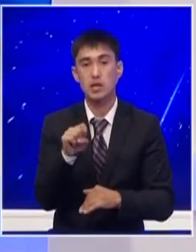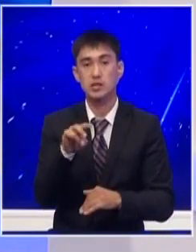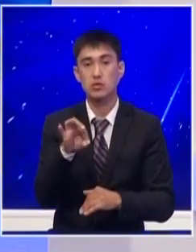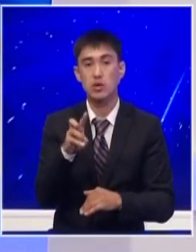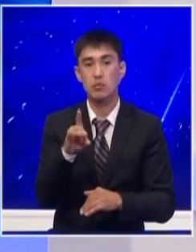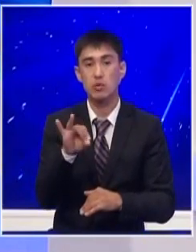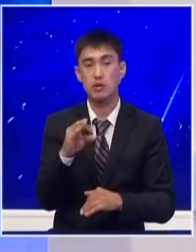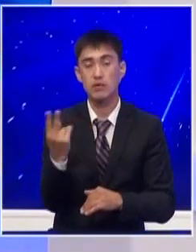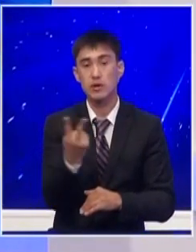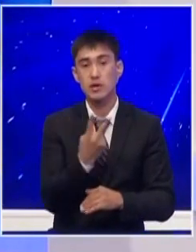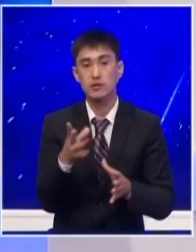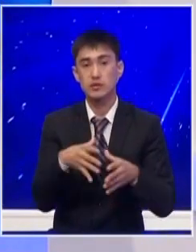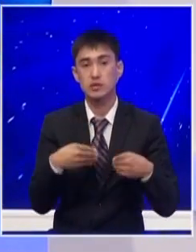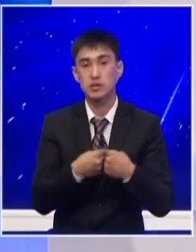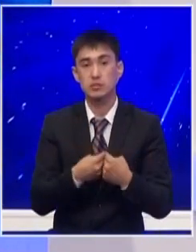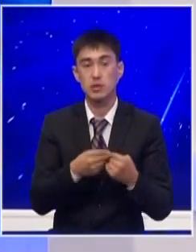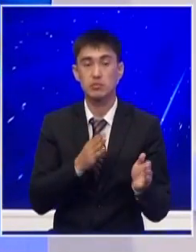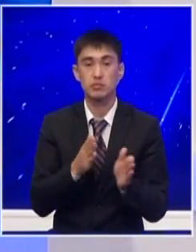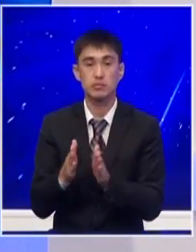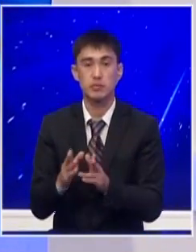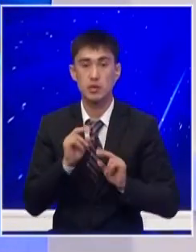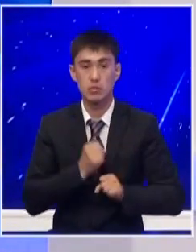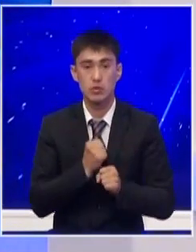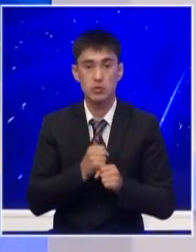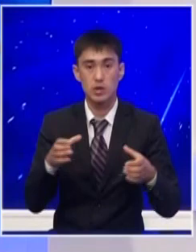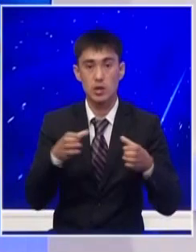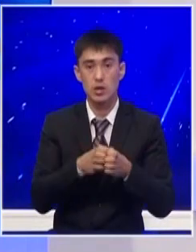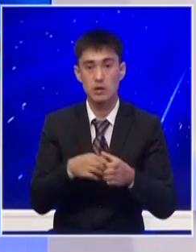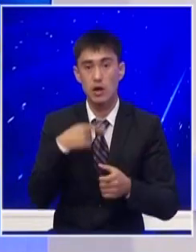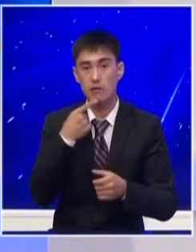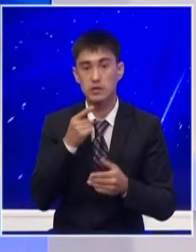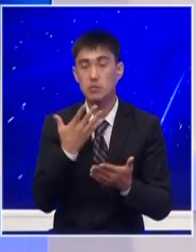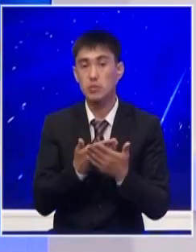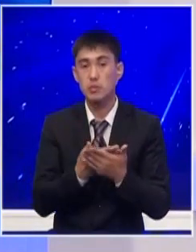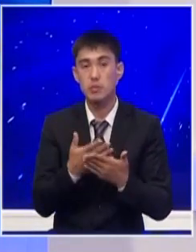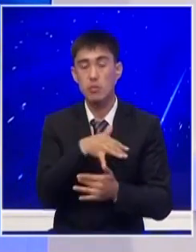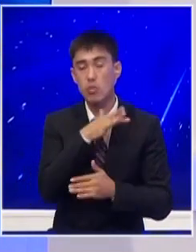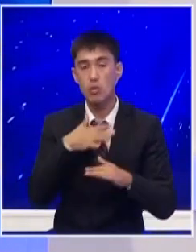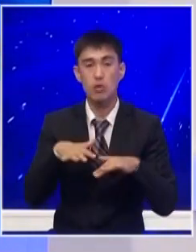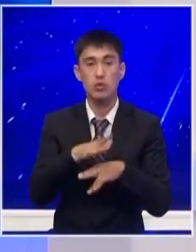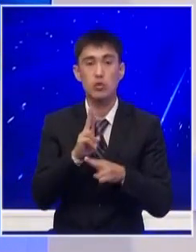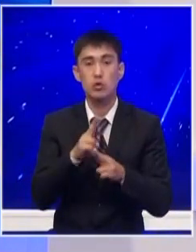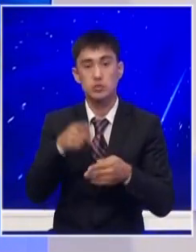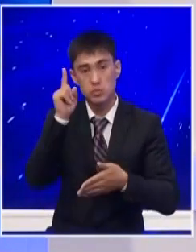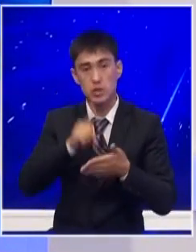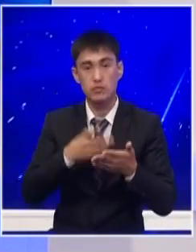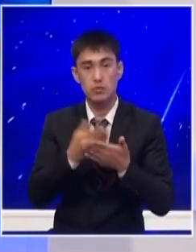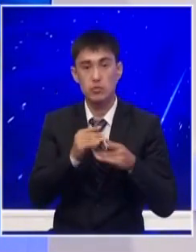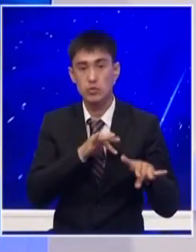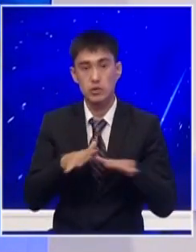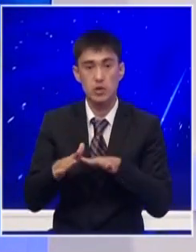Асимгуль Ахполатовой. В семье слаженная пара, а в работе коллеги. Они являются примером для многих, кто с преданностью своему